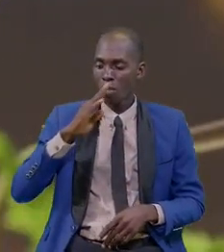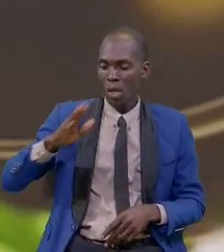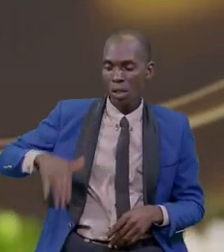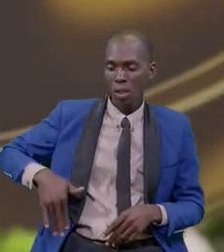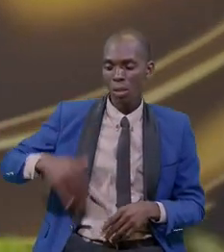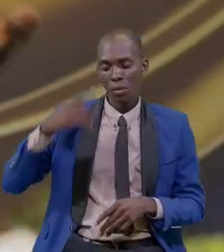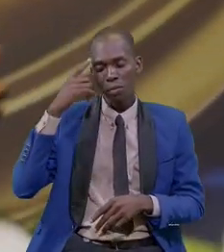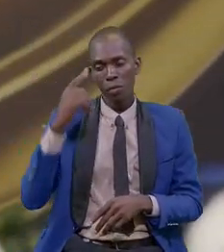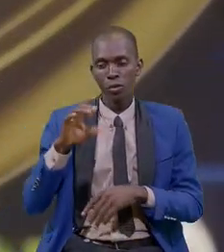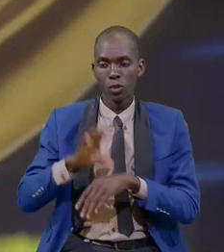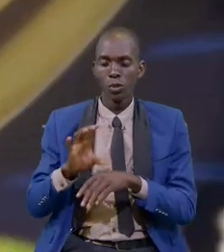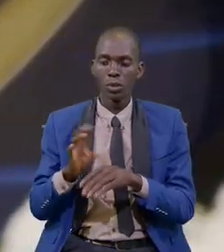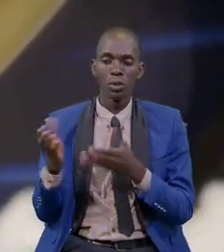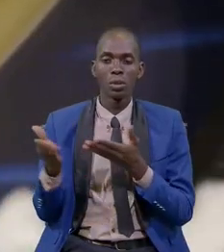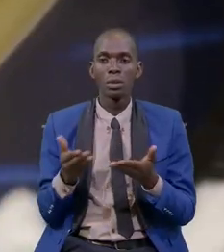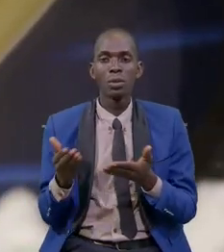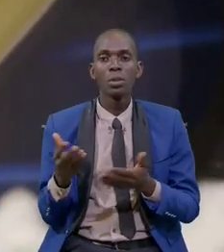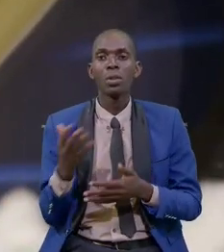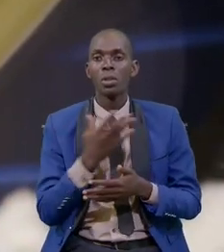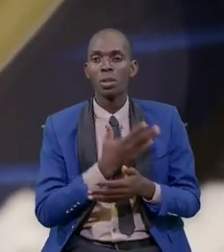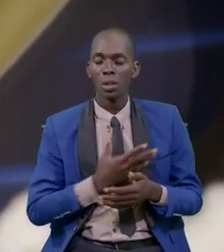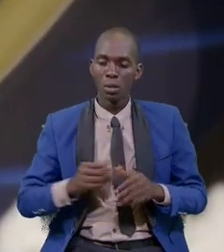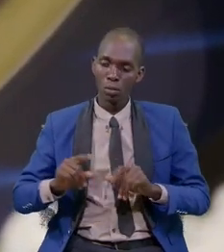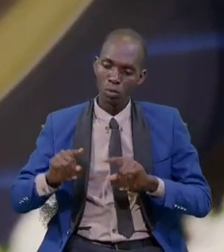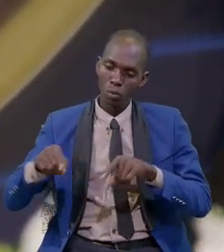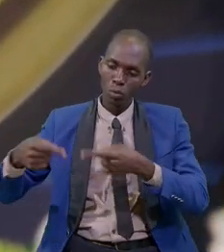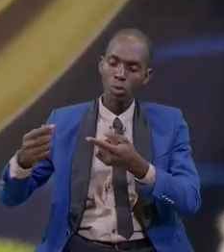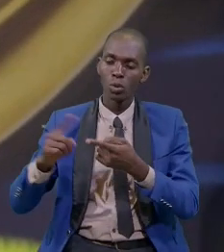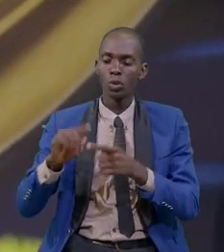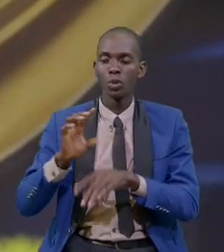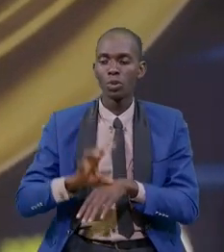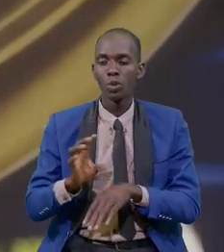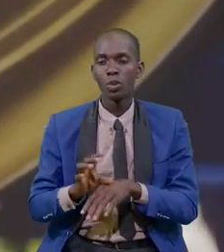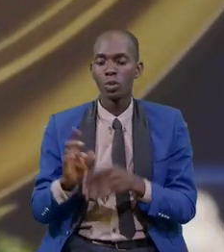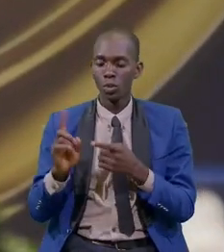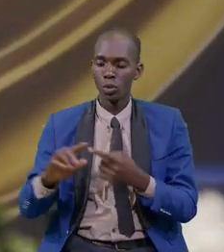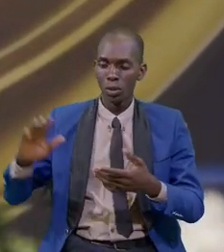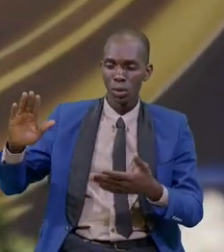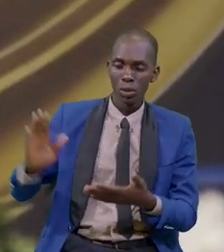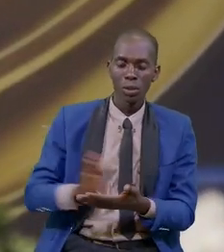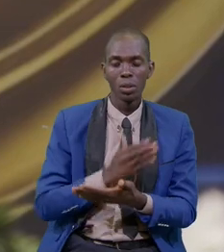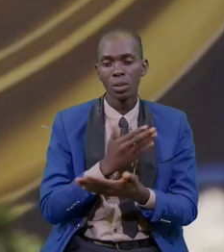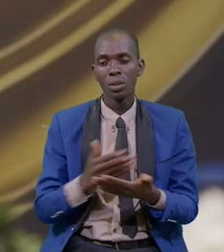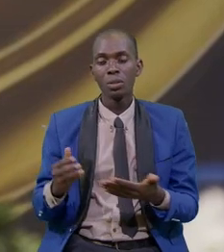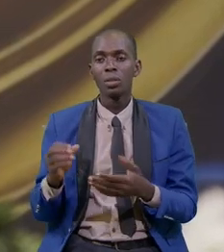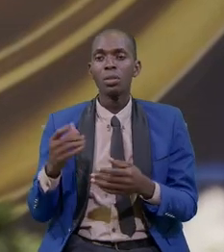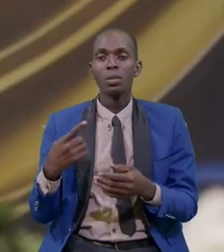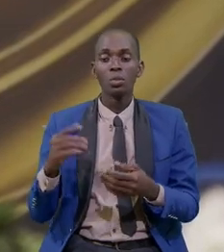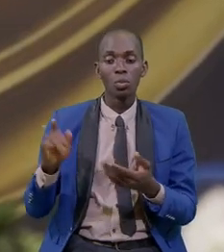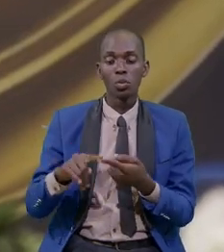culte. Et il est en train d'aller là-bas pour aller chanter les chansons qu'il a toujours